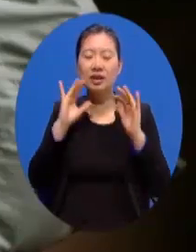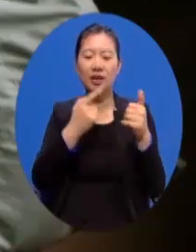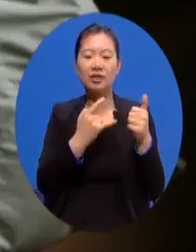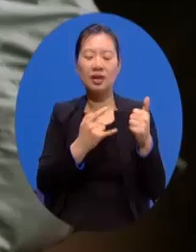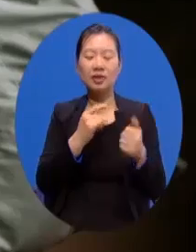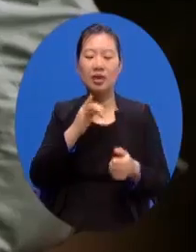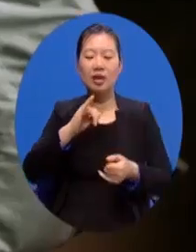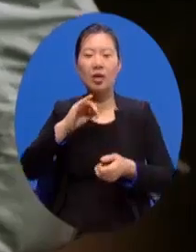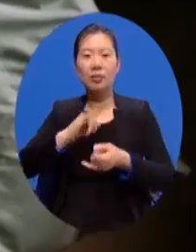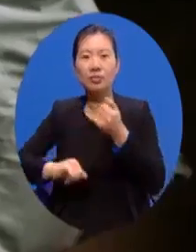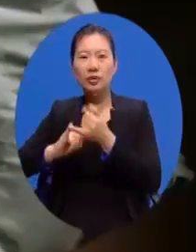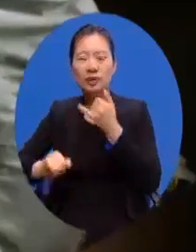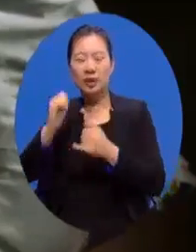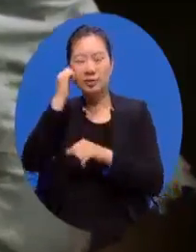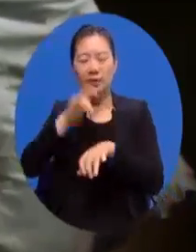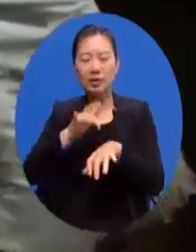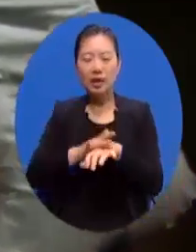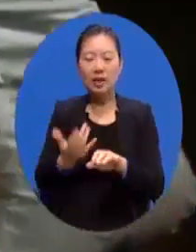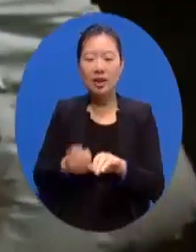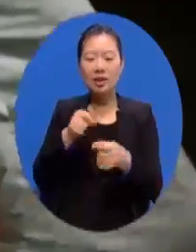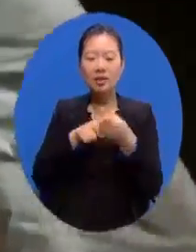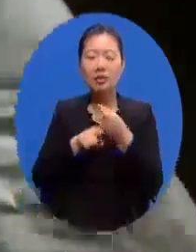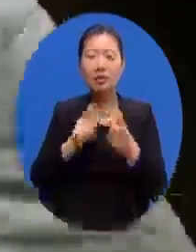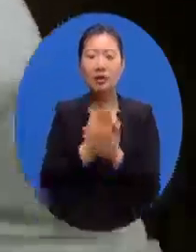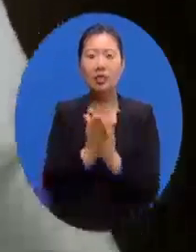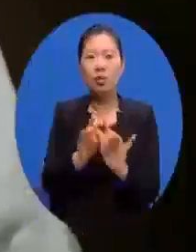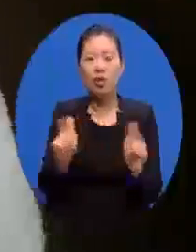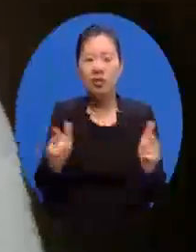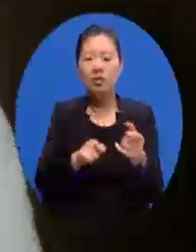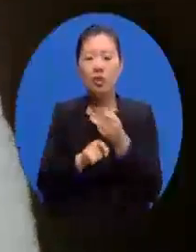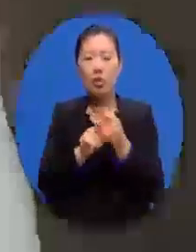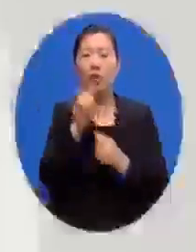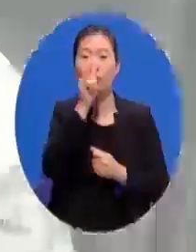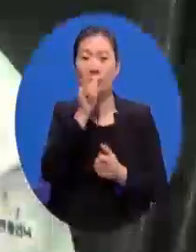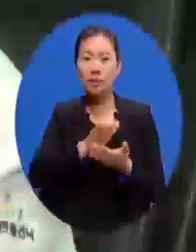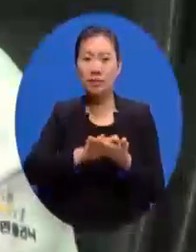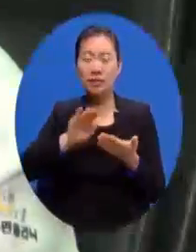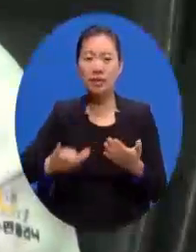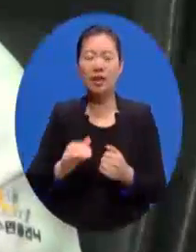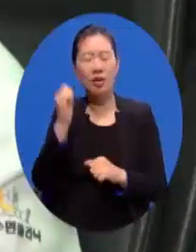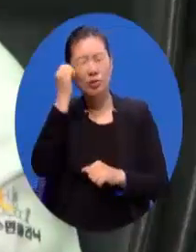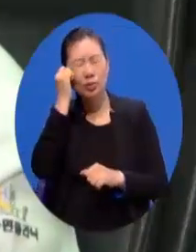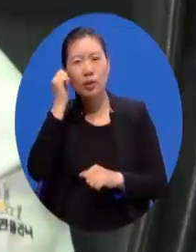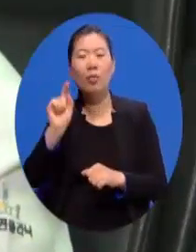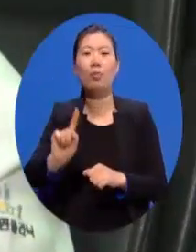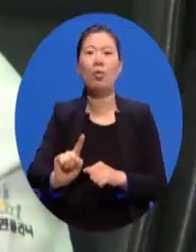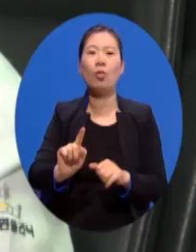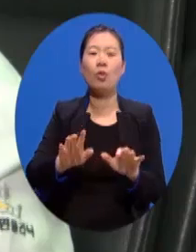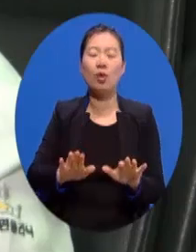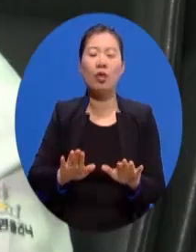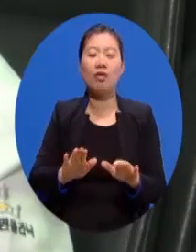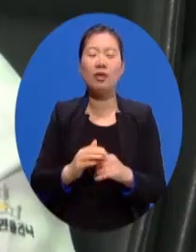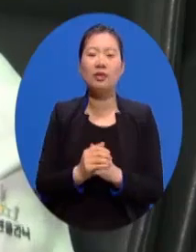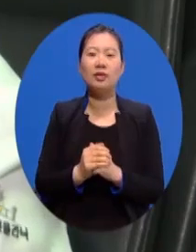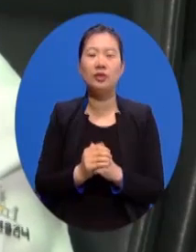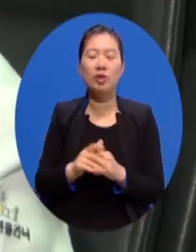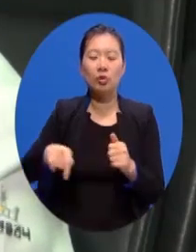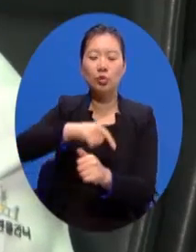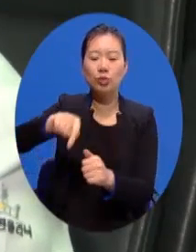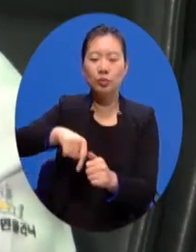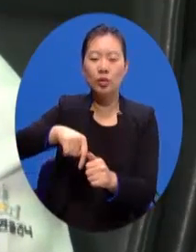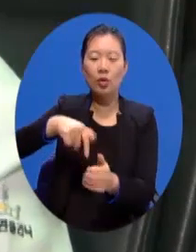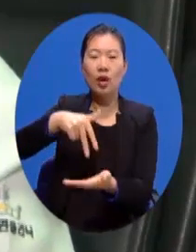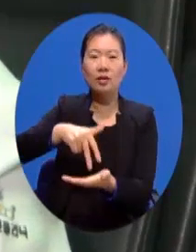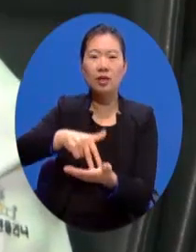아이들이 불규칙한 수면 습관을 갖게 되는 데는 여러 가지 원인이 있습니다. 수면이라는 거는 어떤 그 주변